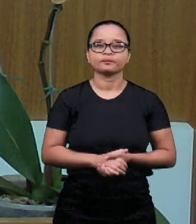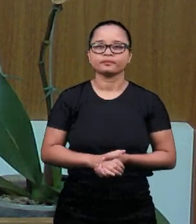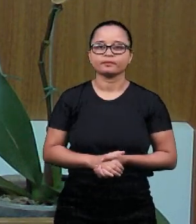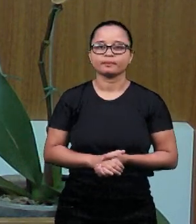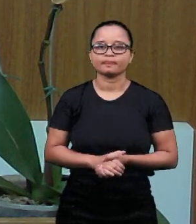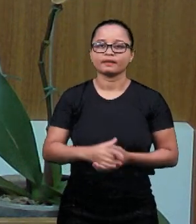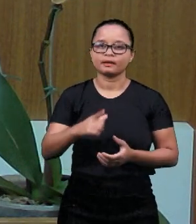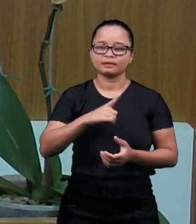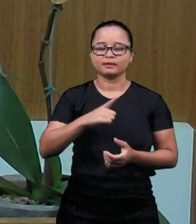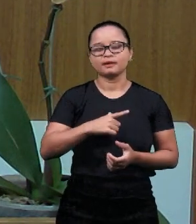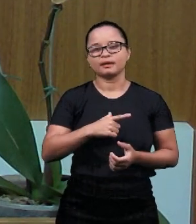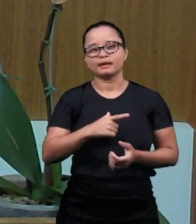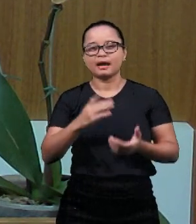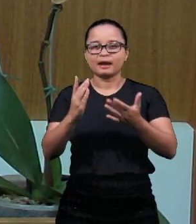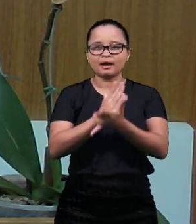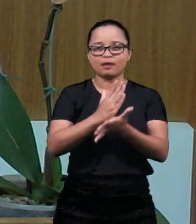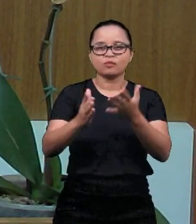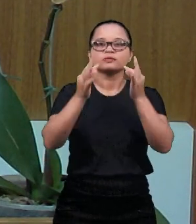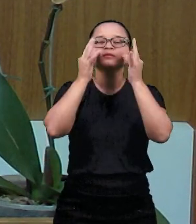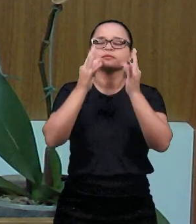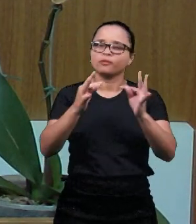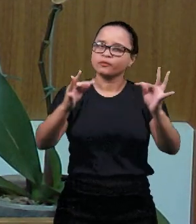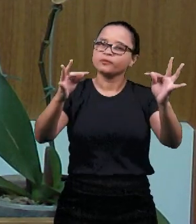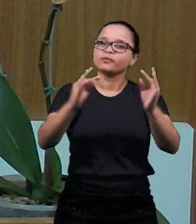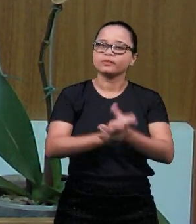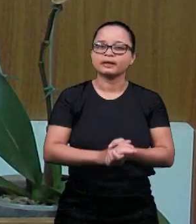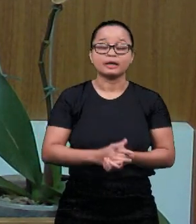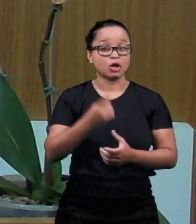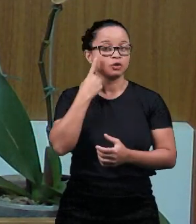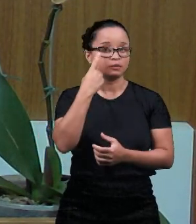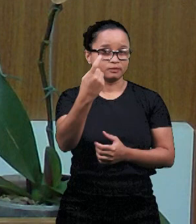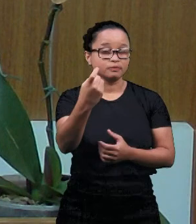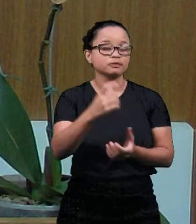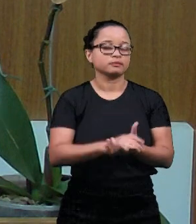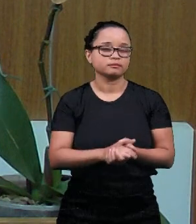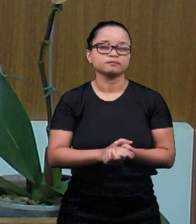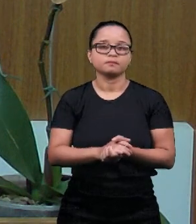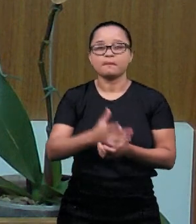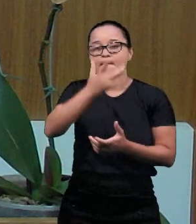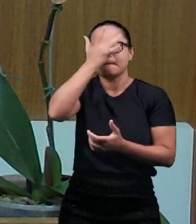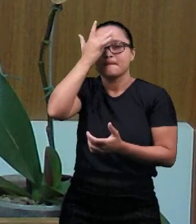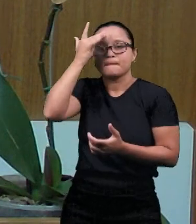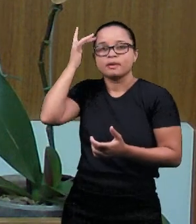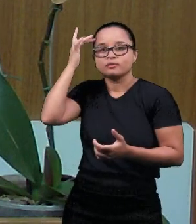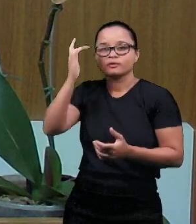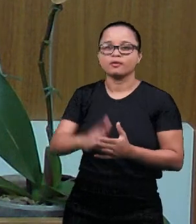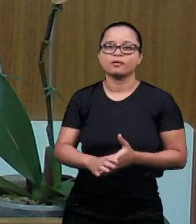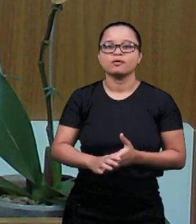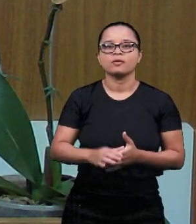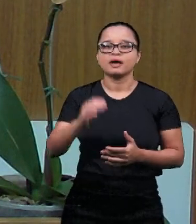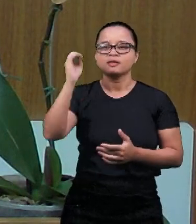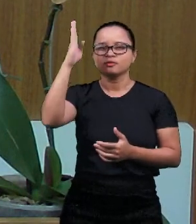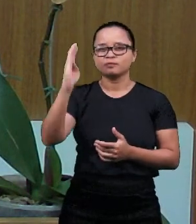très intéressants des personnes de plusieurs parties du pays à propos de l'école biblique